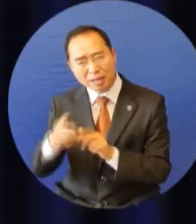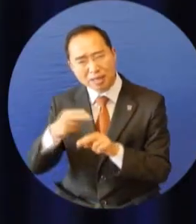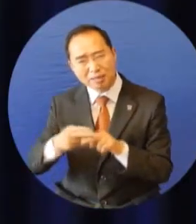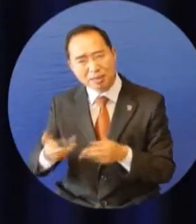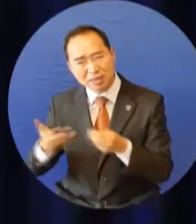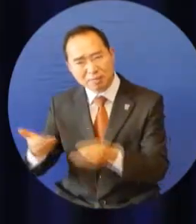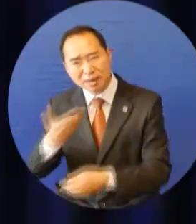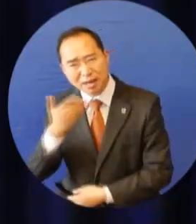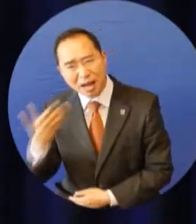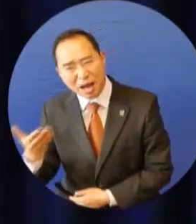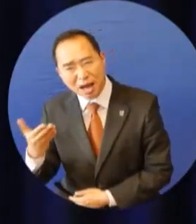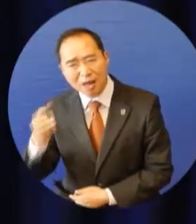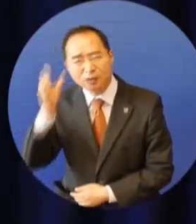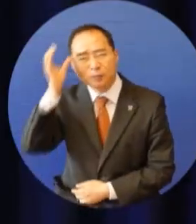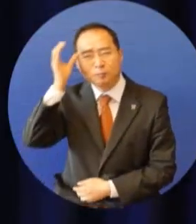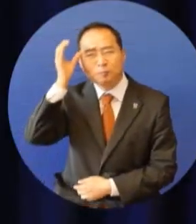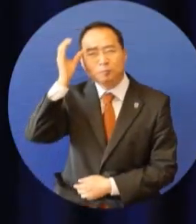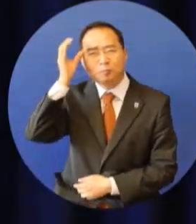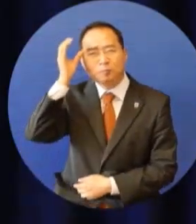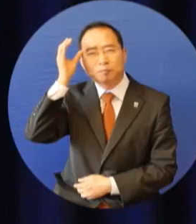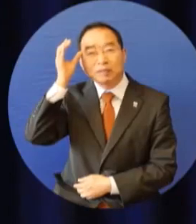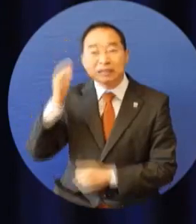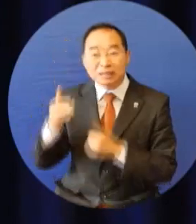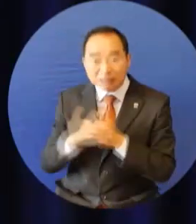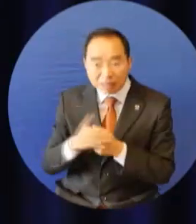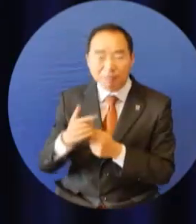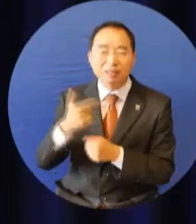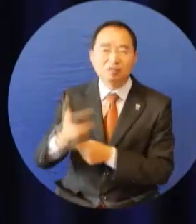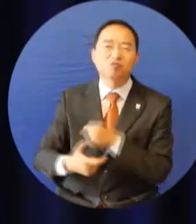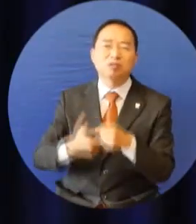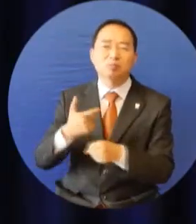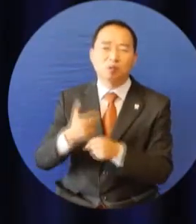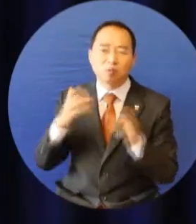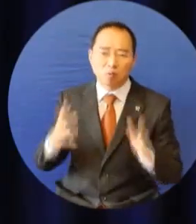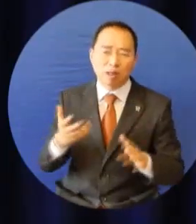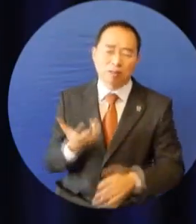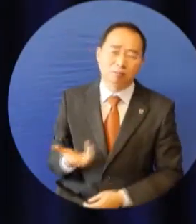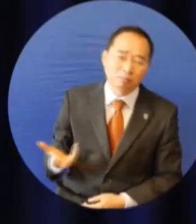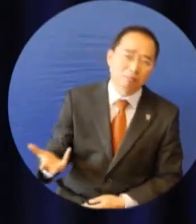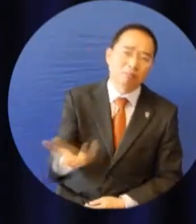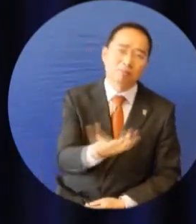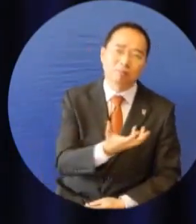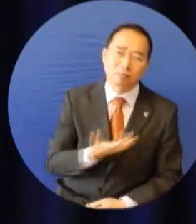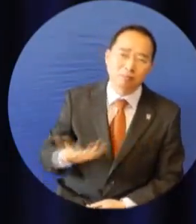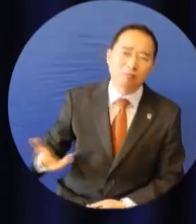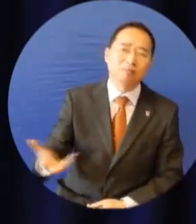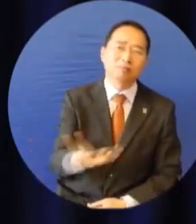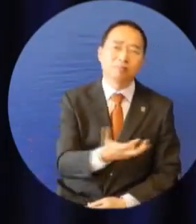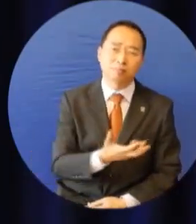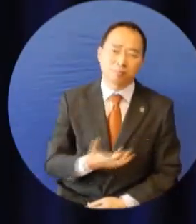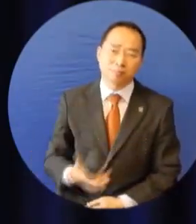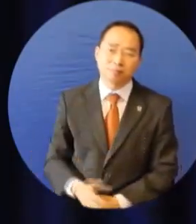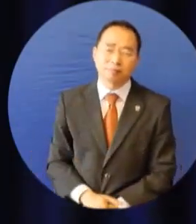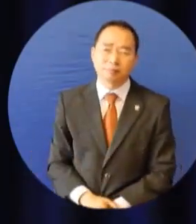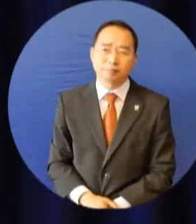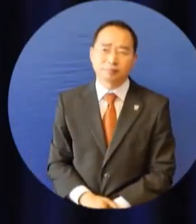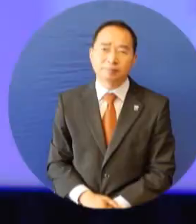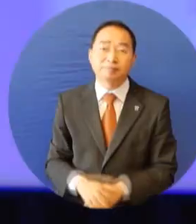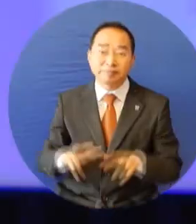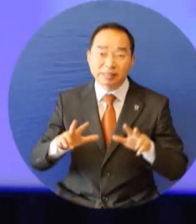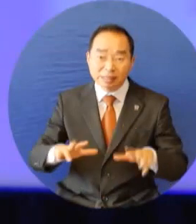혹시나 어머니를 만날 수 있을까? 어머니 혈육이라도 만나서 내 음식을 드시게 됐을까? 뭐 이러한